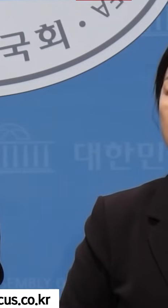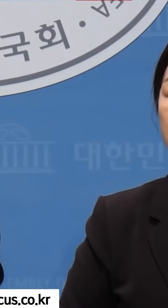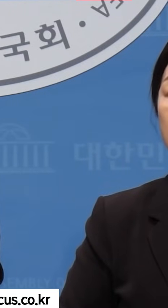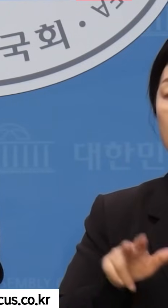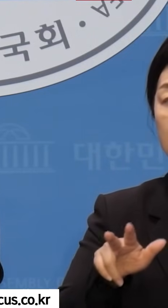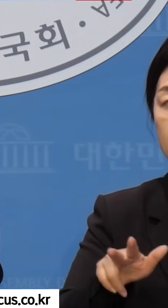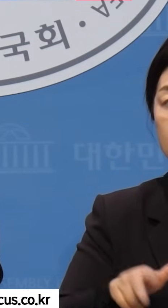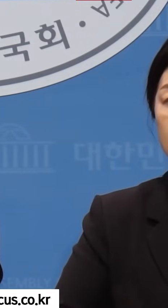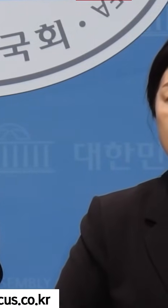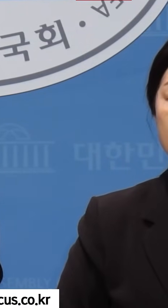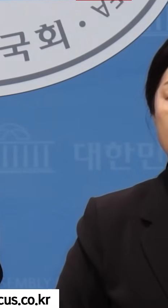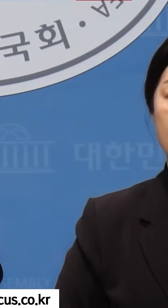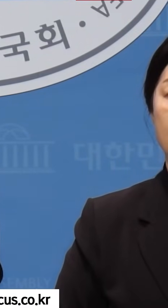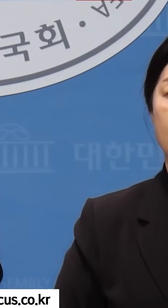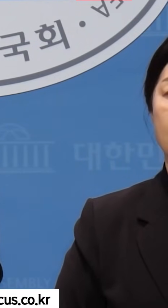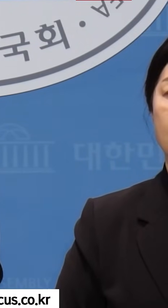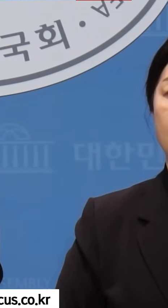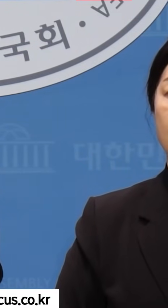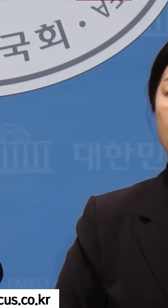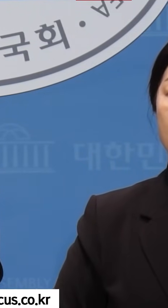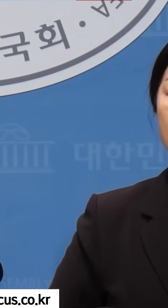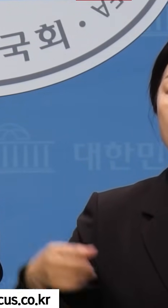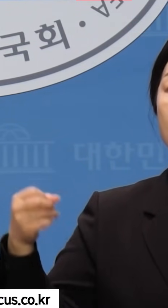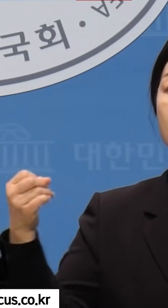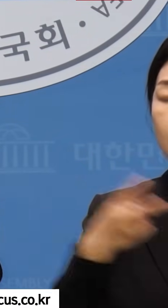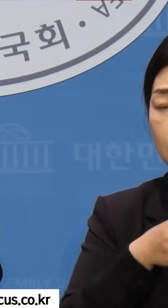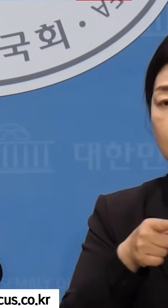시간이고 아직도 그